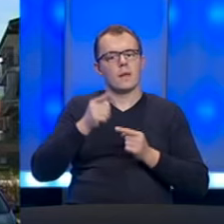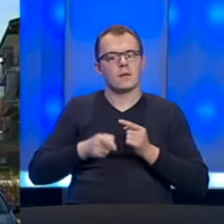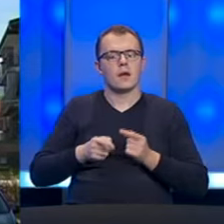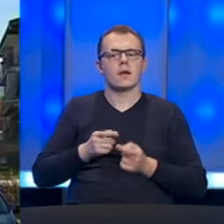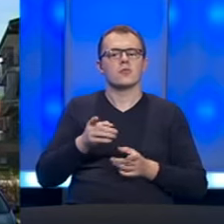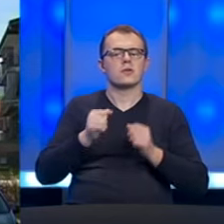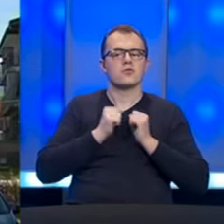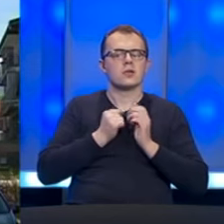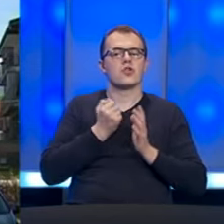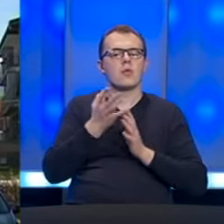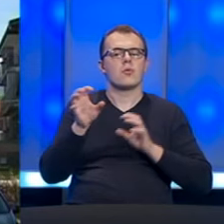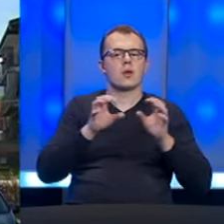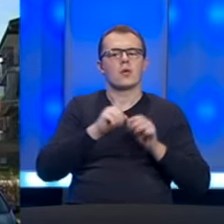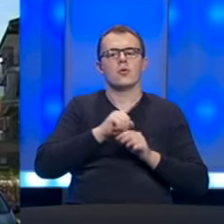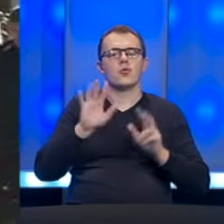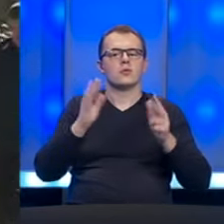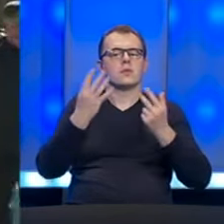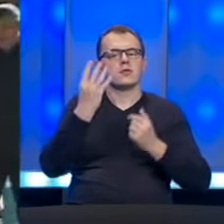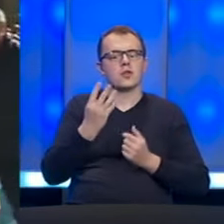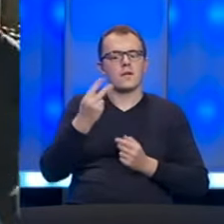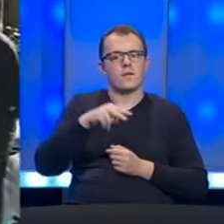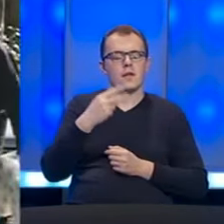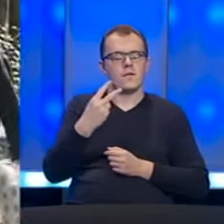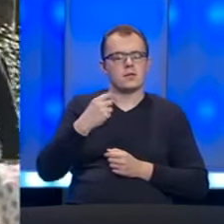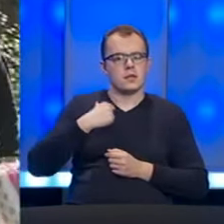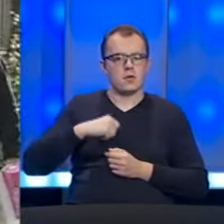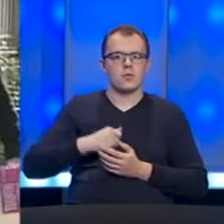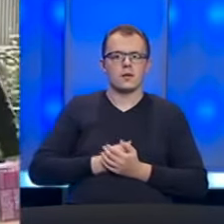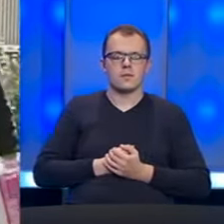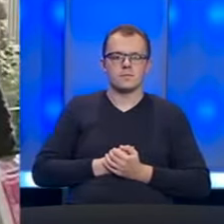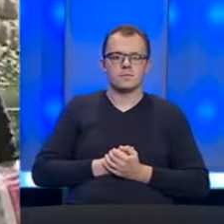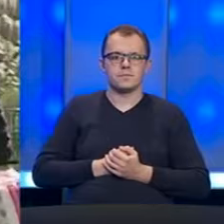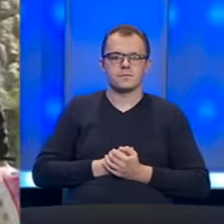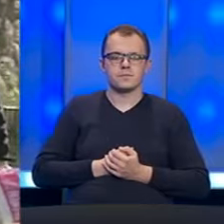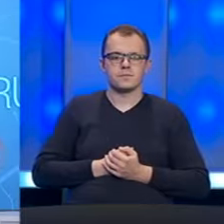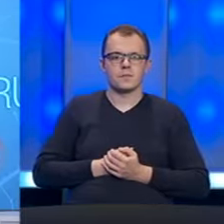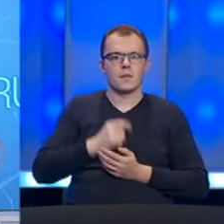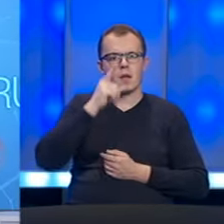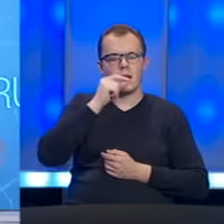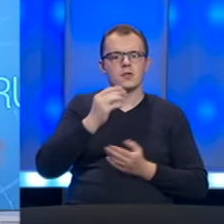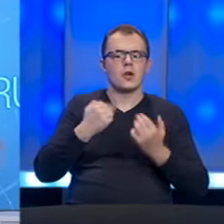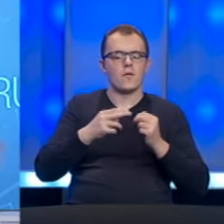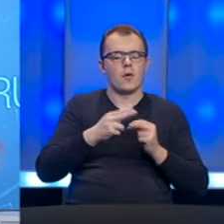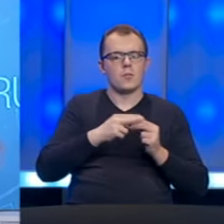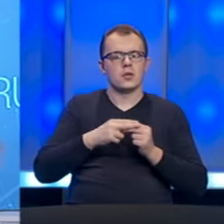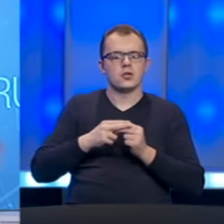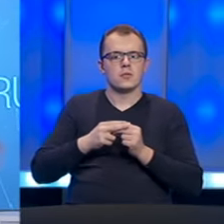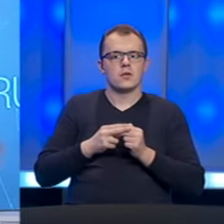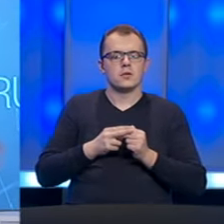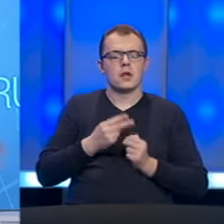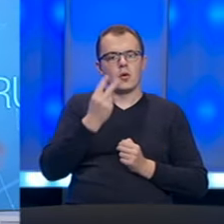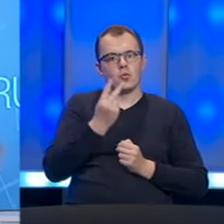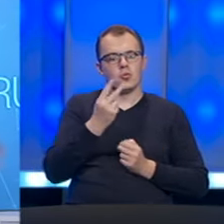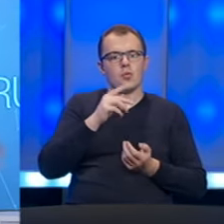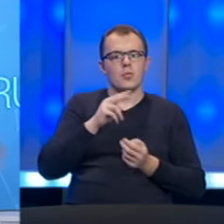su zadržali broj radnika do 18.4.2020. godine. Načelniče, evo bližimo se